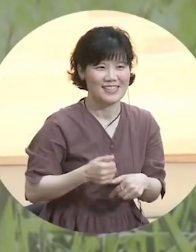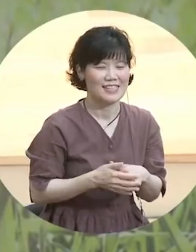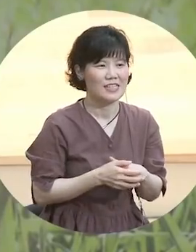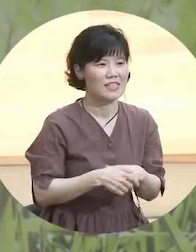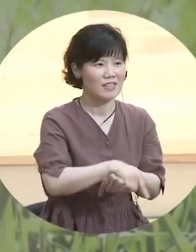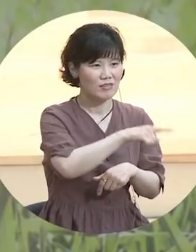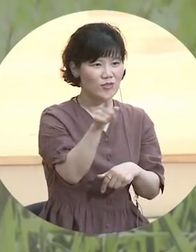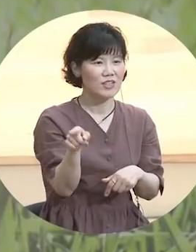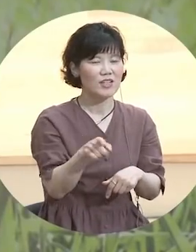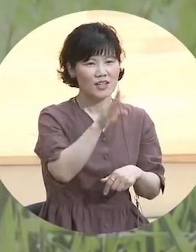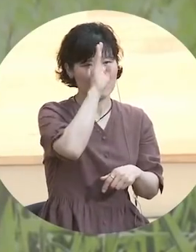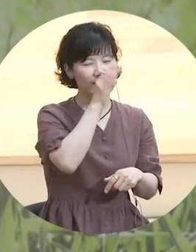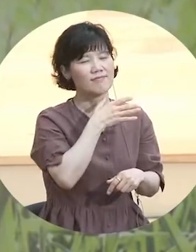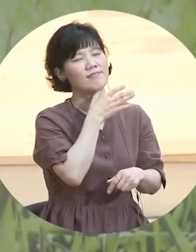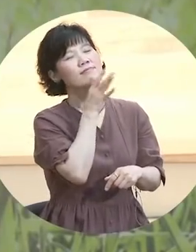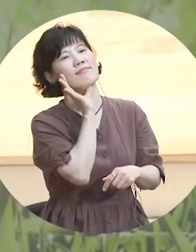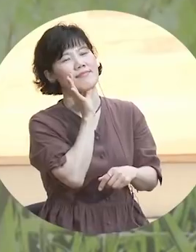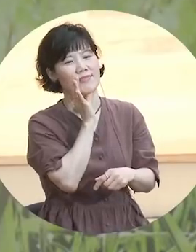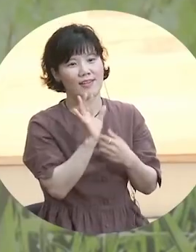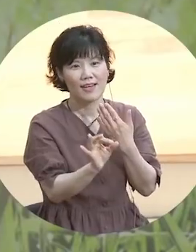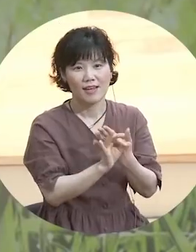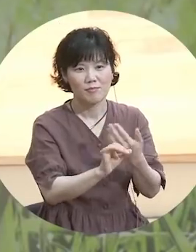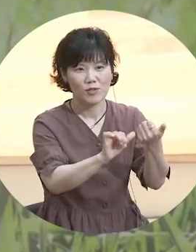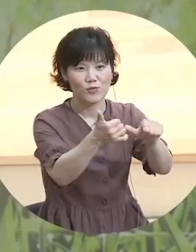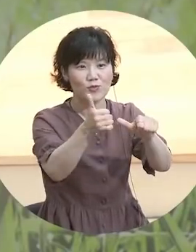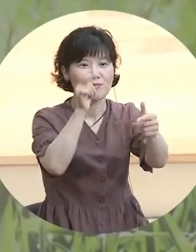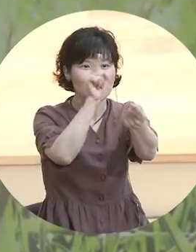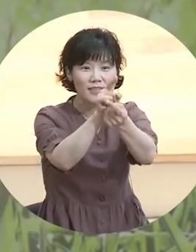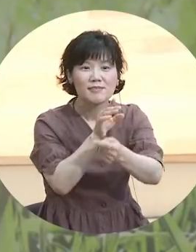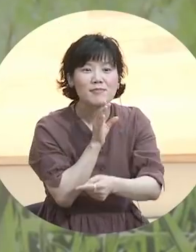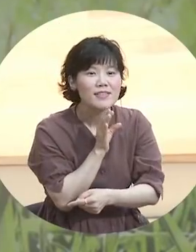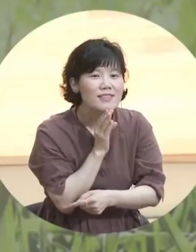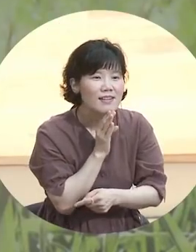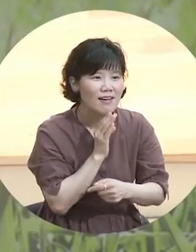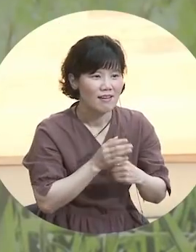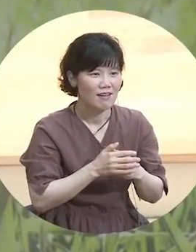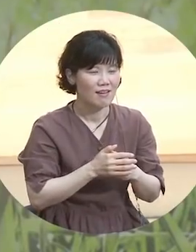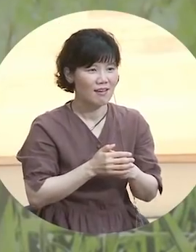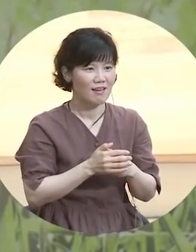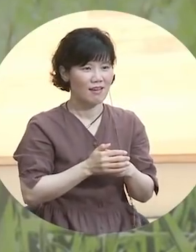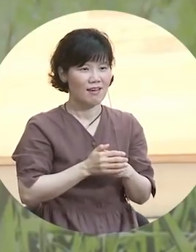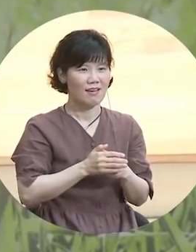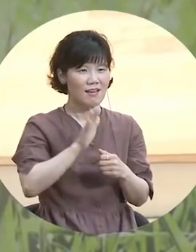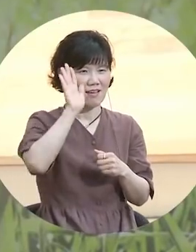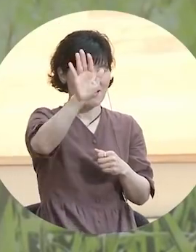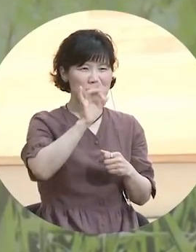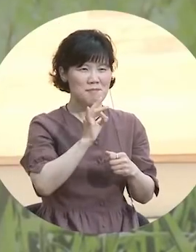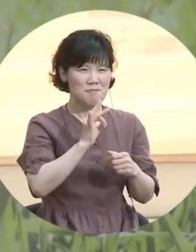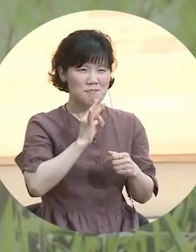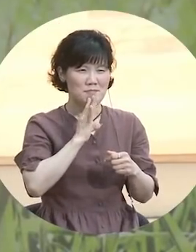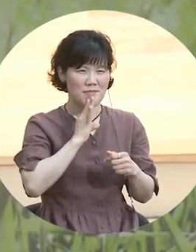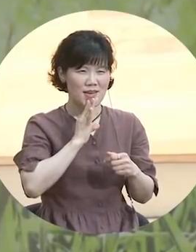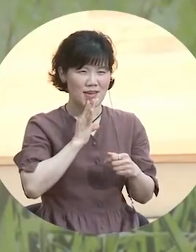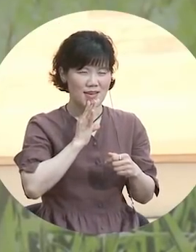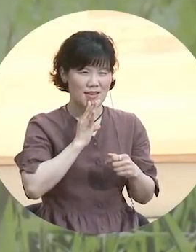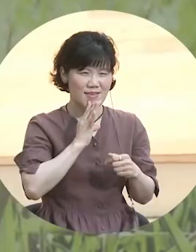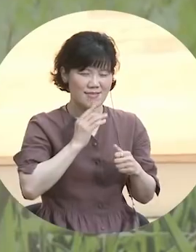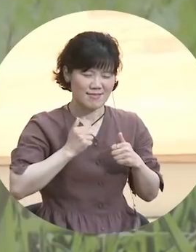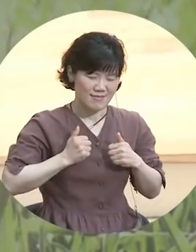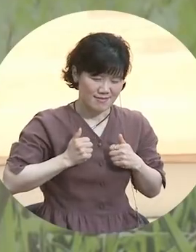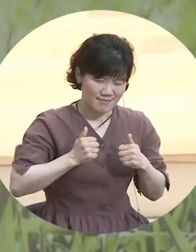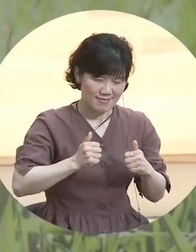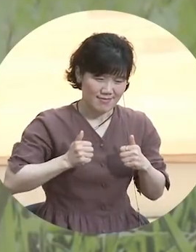여러분, 우리도 늙고 병들면 죽음을 맞이합니다. 그런데 앞만 보고 달려가다가 문득 인생이